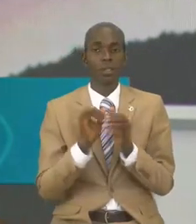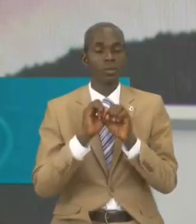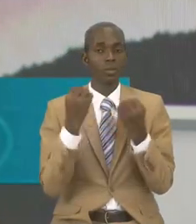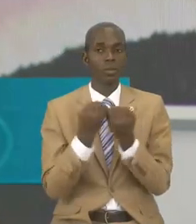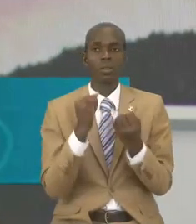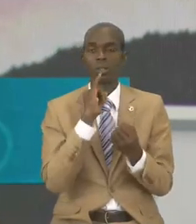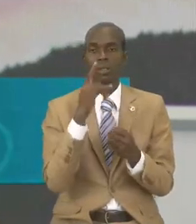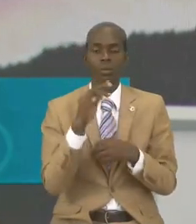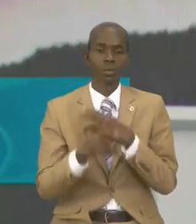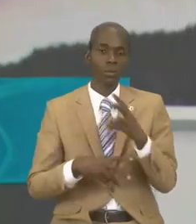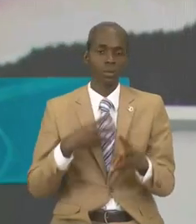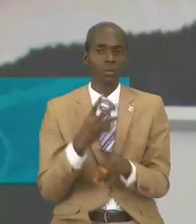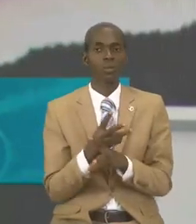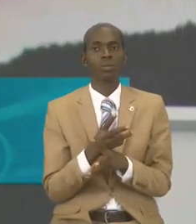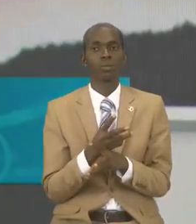société, c'est le monde.